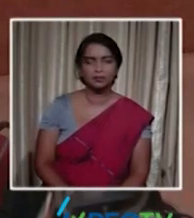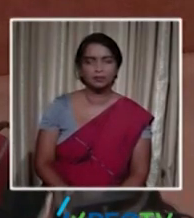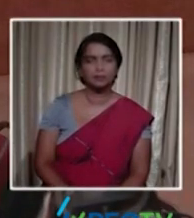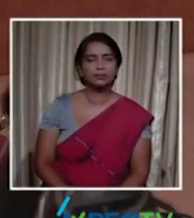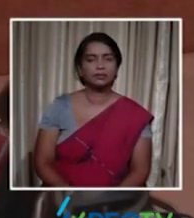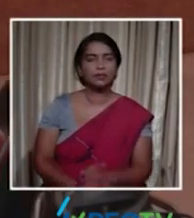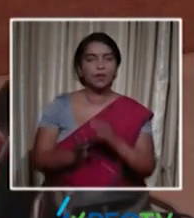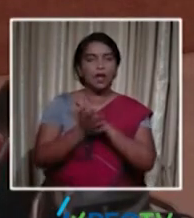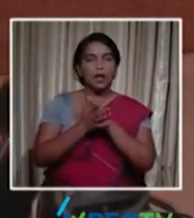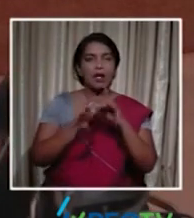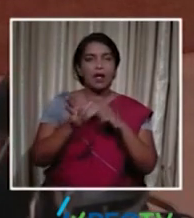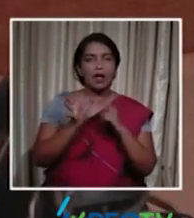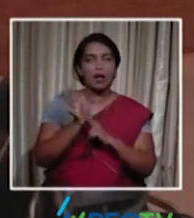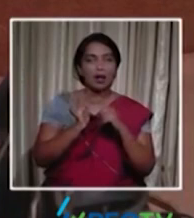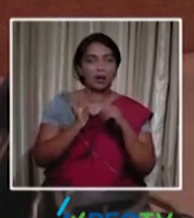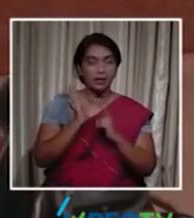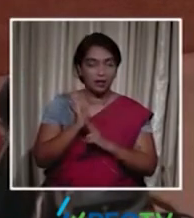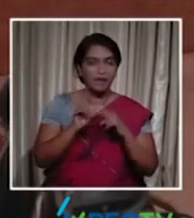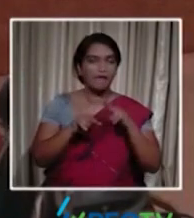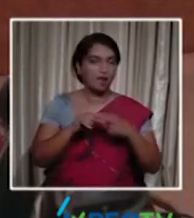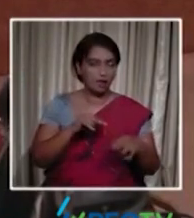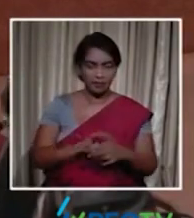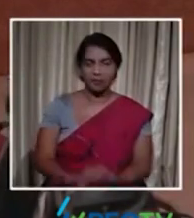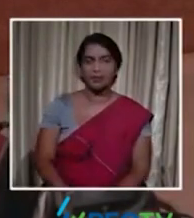Honorable Harin Fernando.